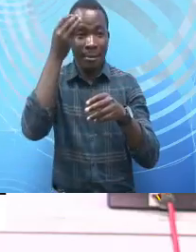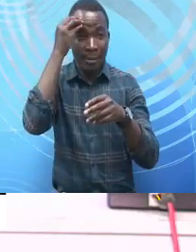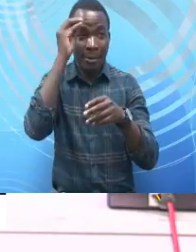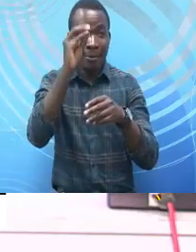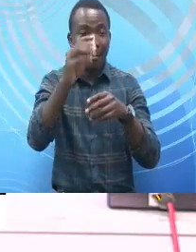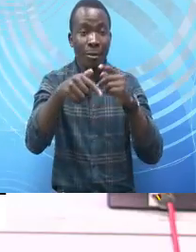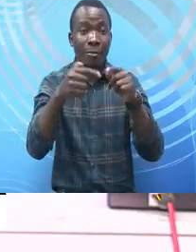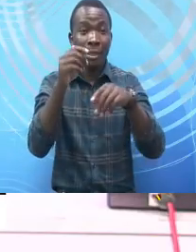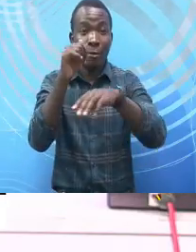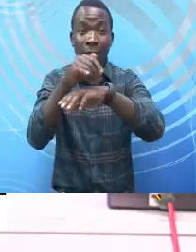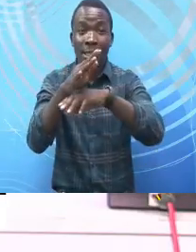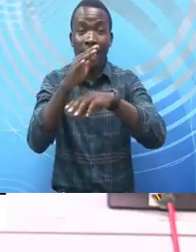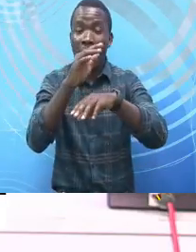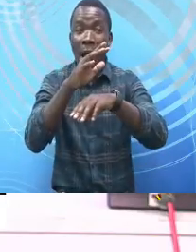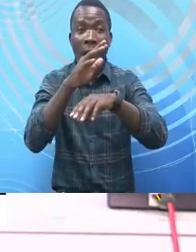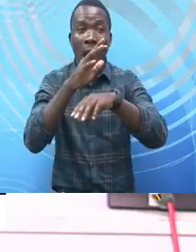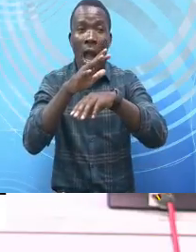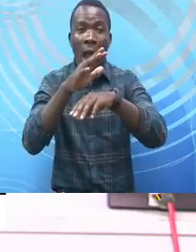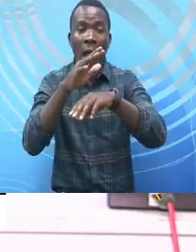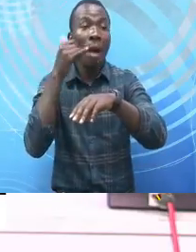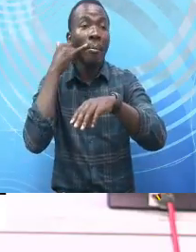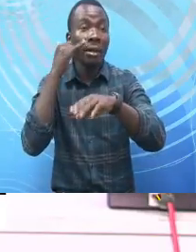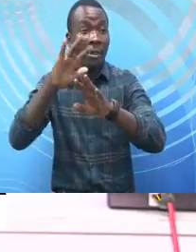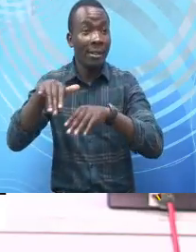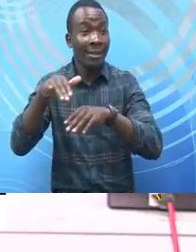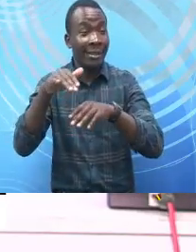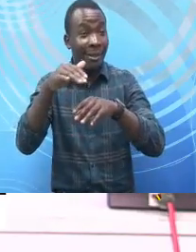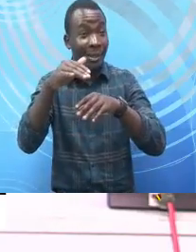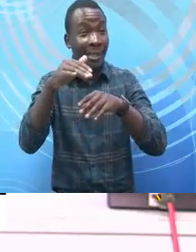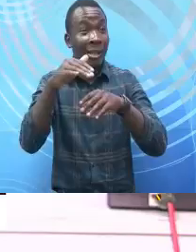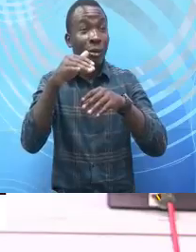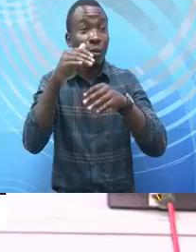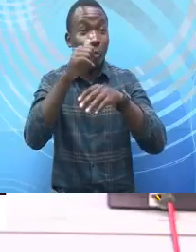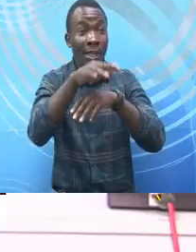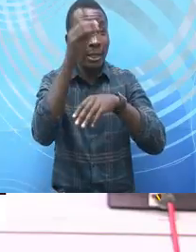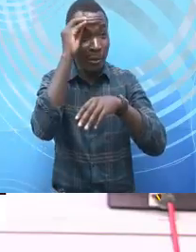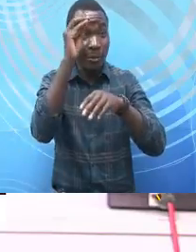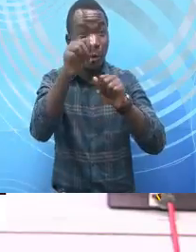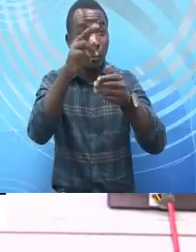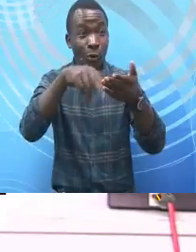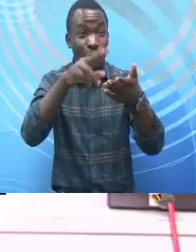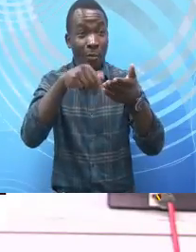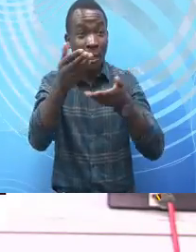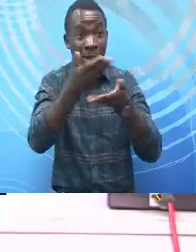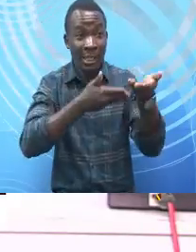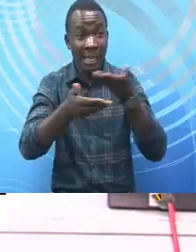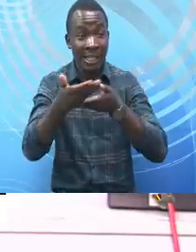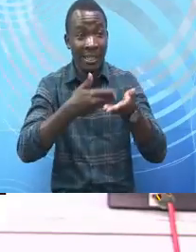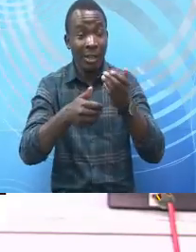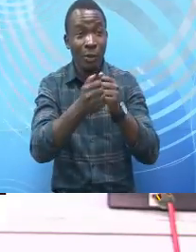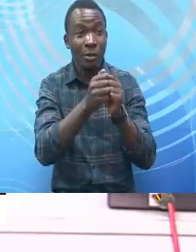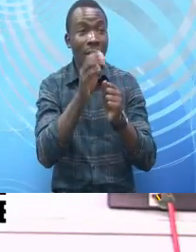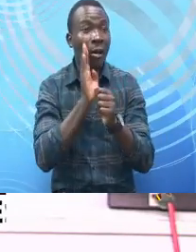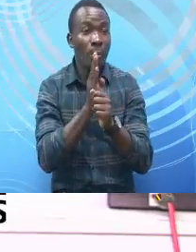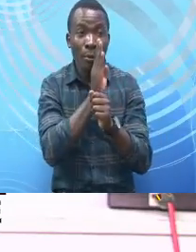bo barabaretse niura uwohereza ubutumwa nibwo tubasha gusoma muri iki kiganiro cyacu. Turi hamwe rero na